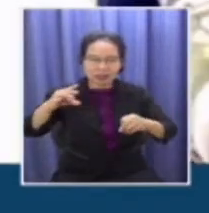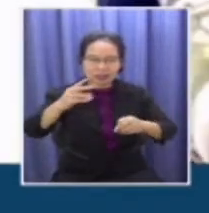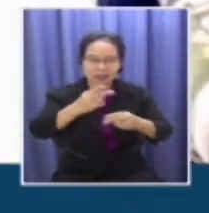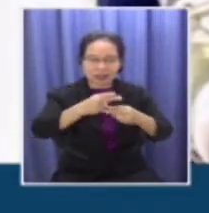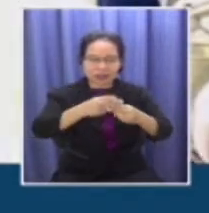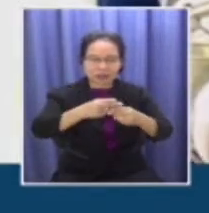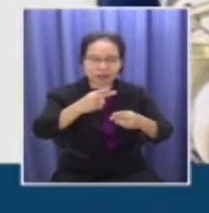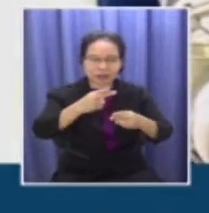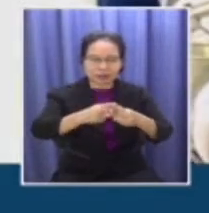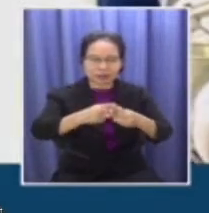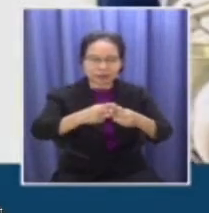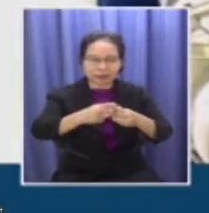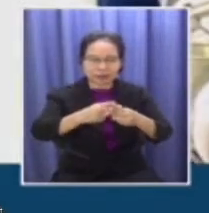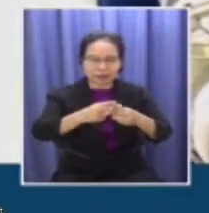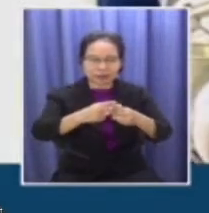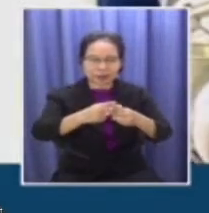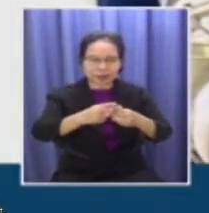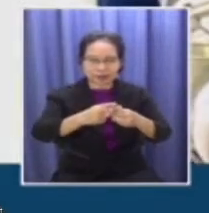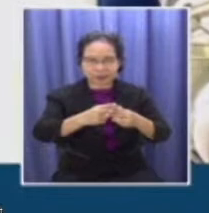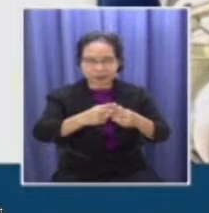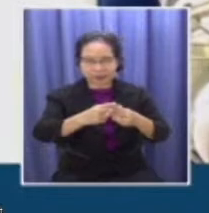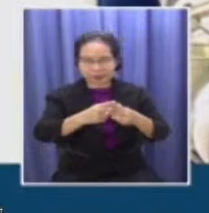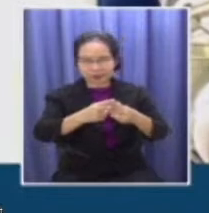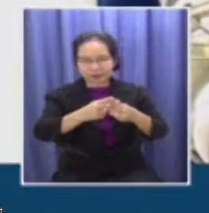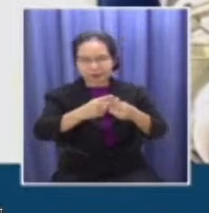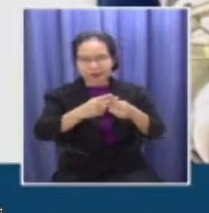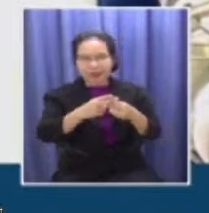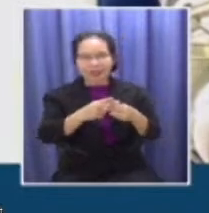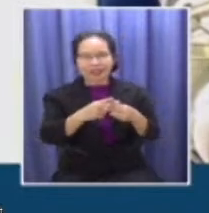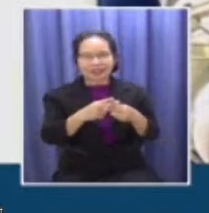akwenya ni ntumi sida. Akwenya biara ni ho.